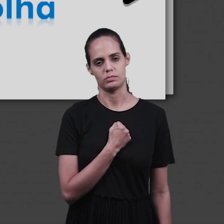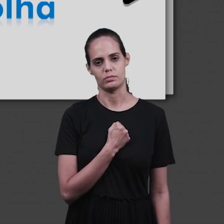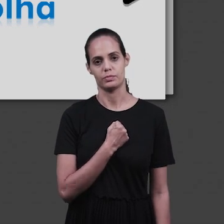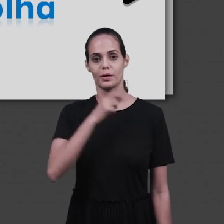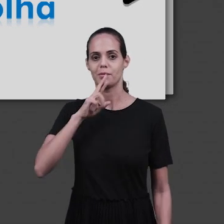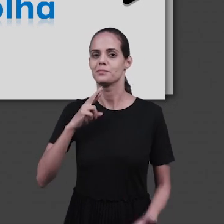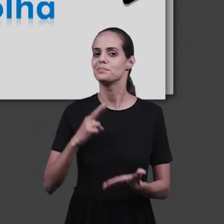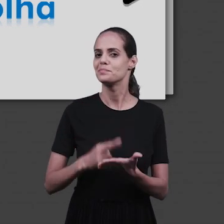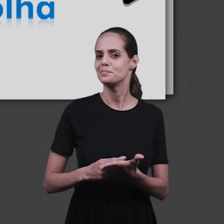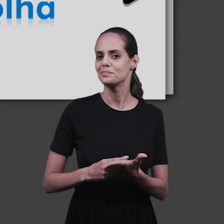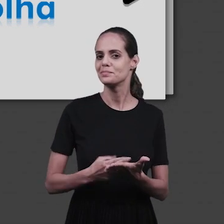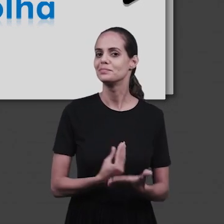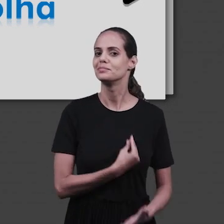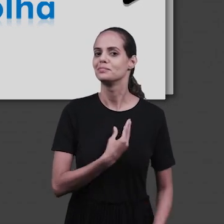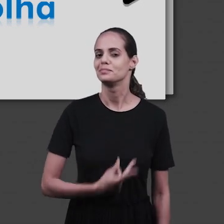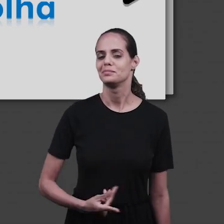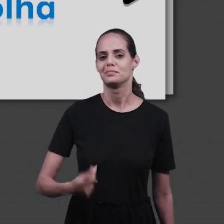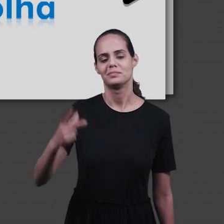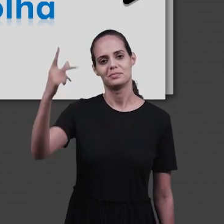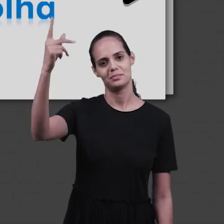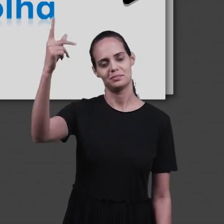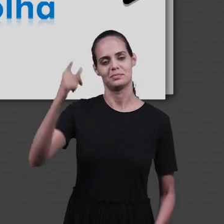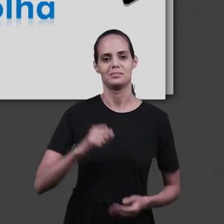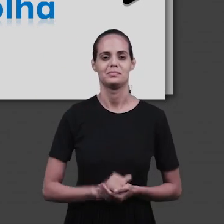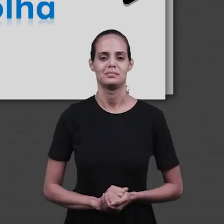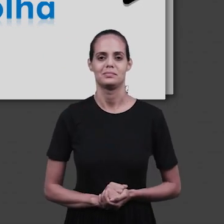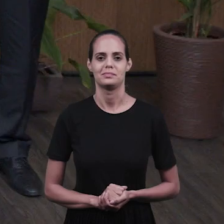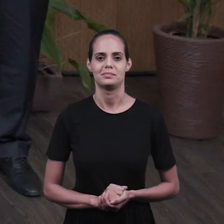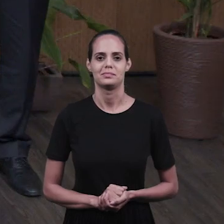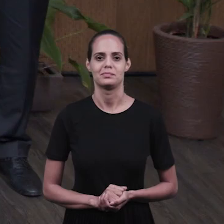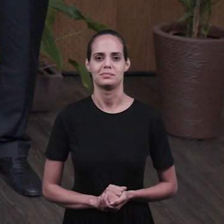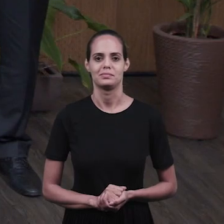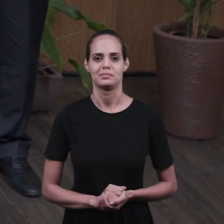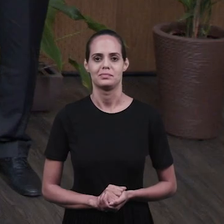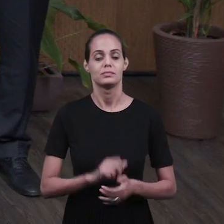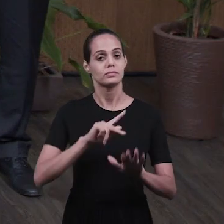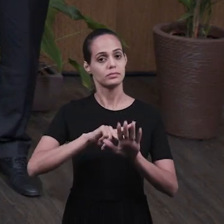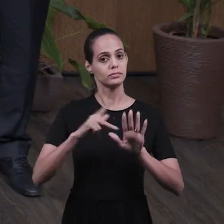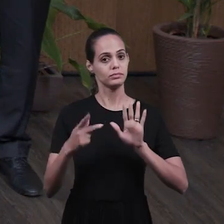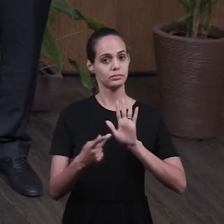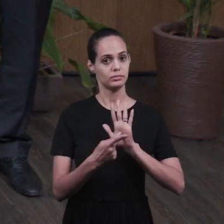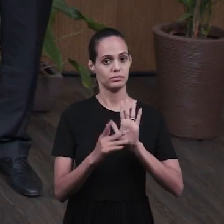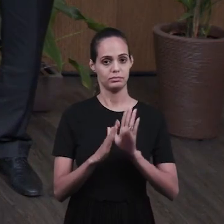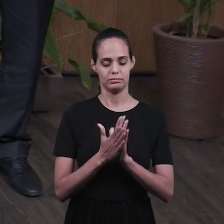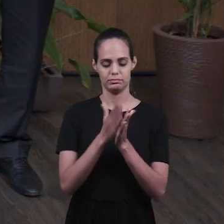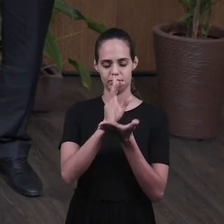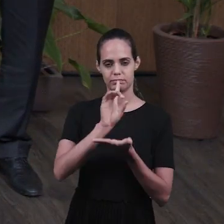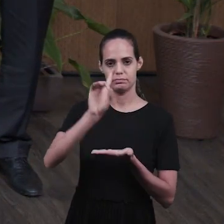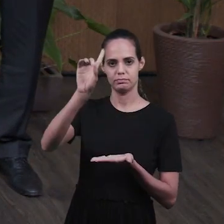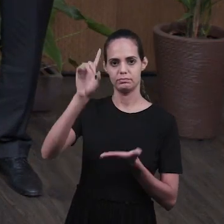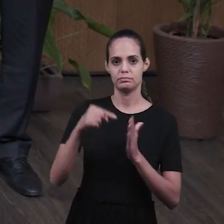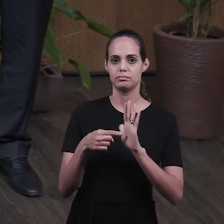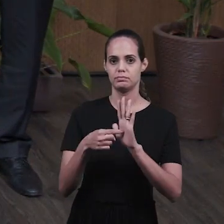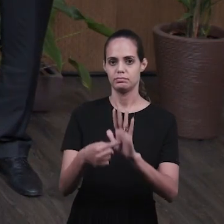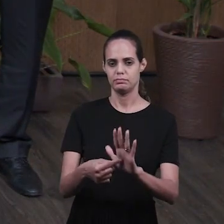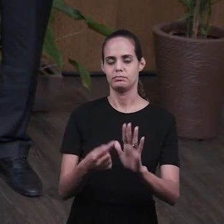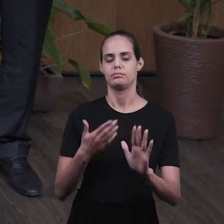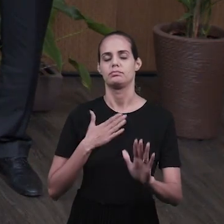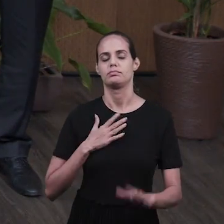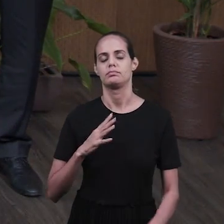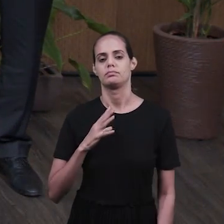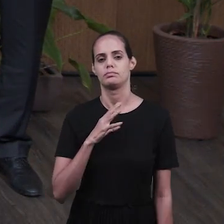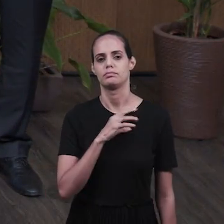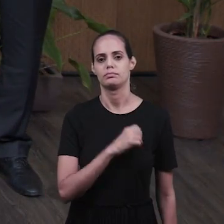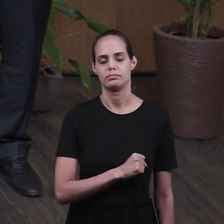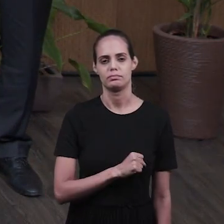C'est la vie éternelle. Les paraboles bibliques, bien-aimés, proférées